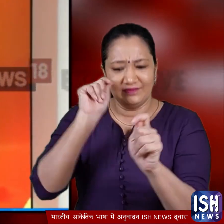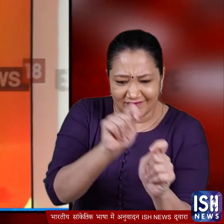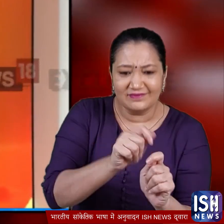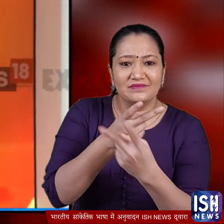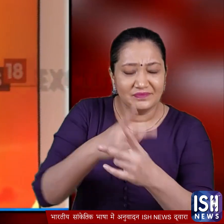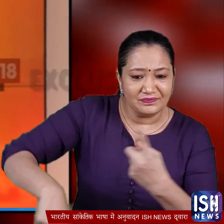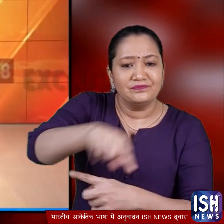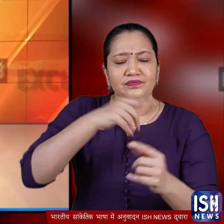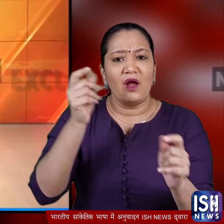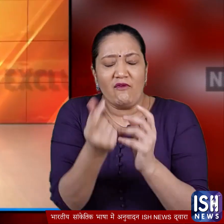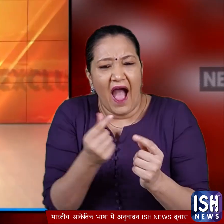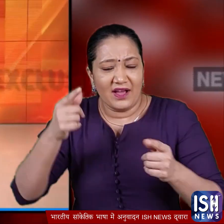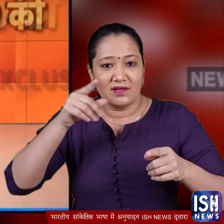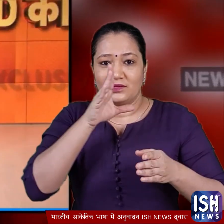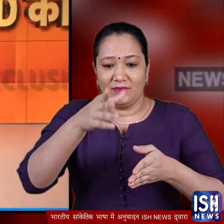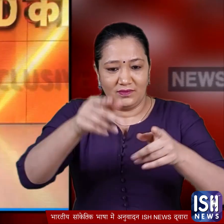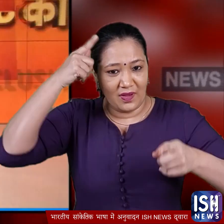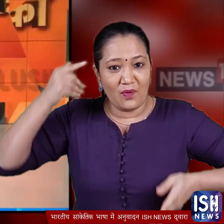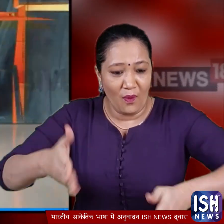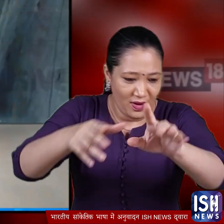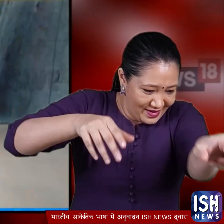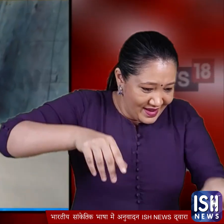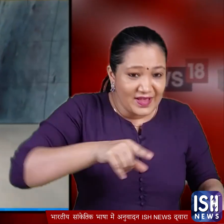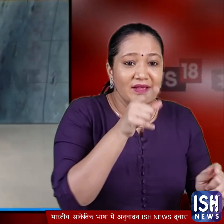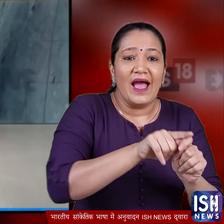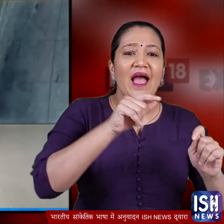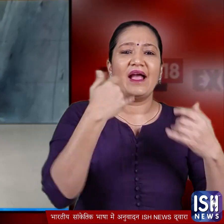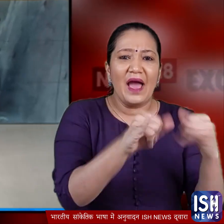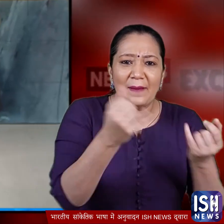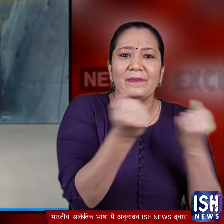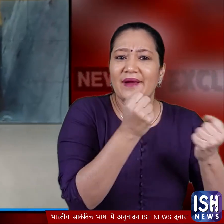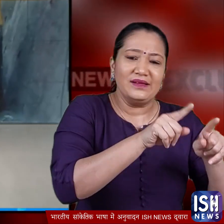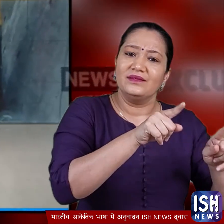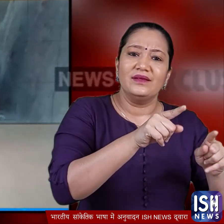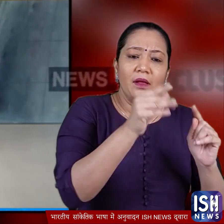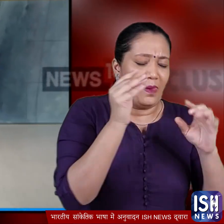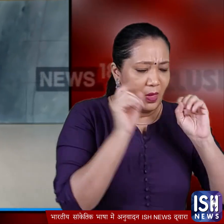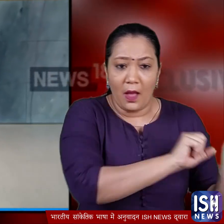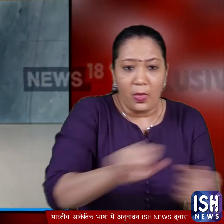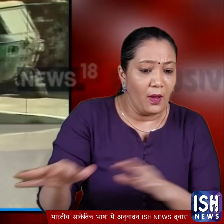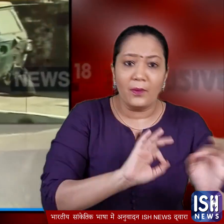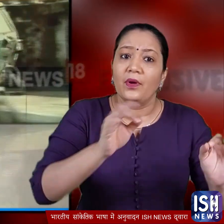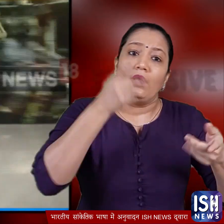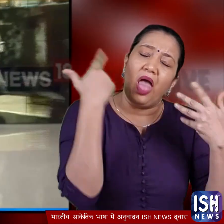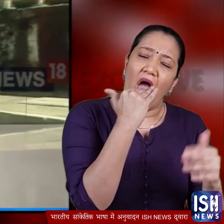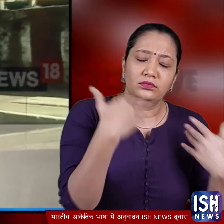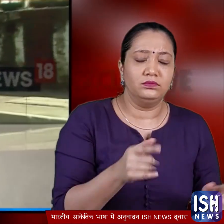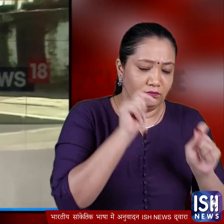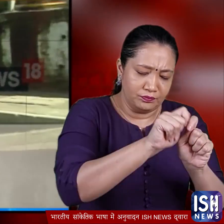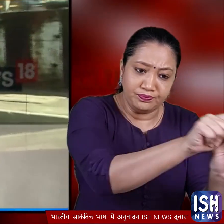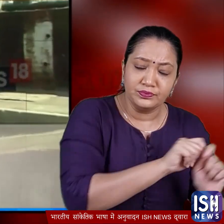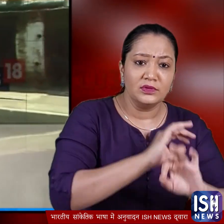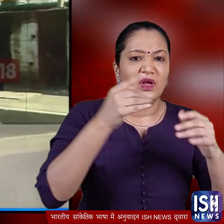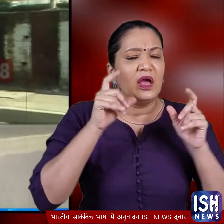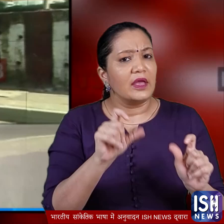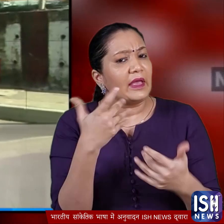ने काम खत्म करने की हड़बड़ी में फुटपाथ पर खड़ी खराब गाड़ियों को हटाए बिना ही उस फुटपाथ को बना दिया। फुटपाथ बनाने में हुई लापरवाही